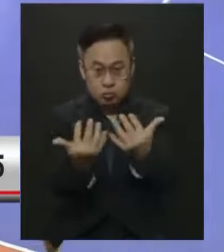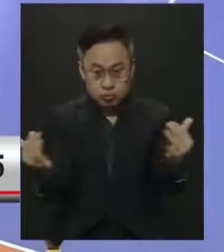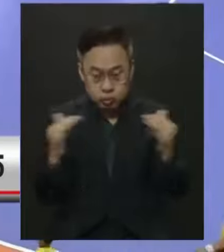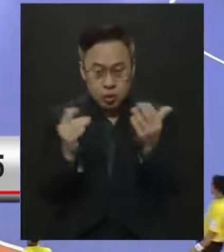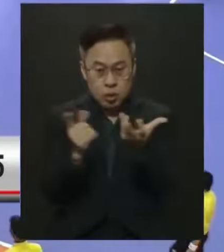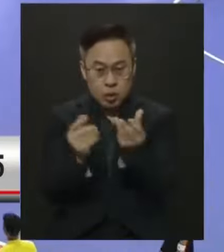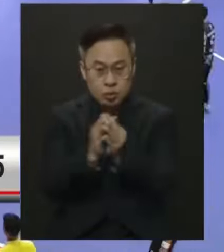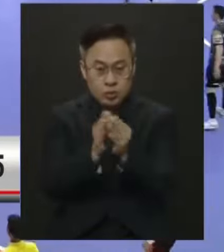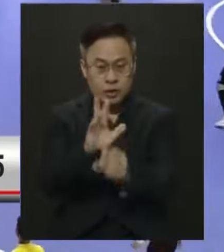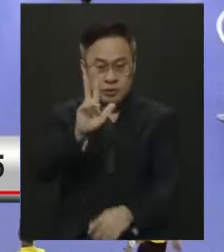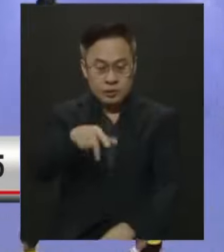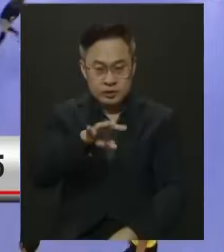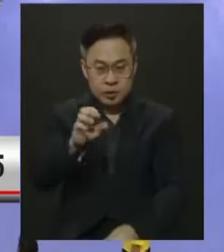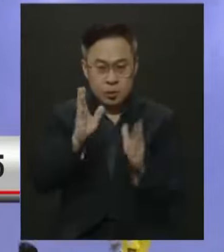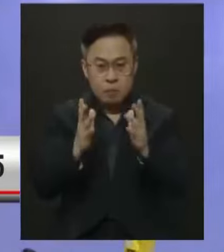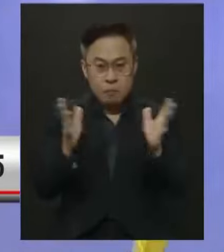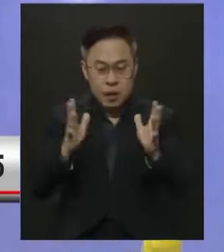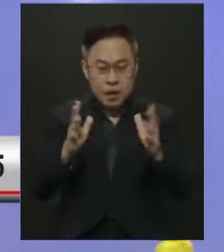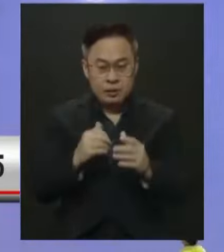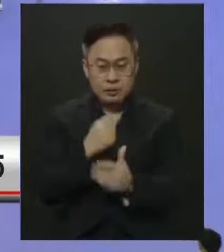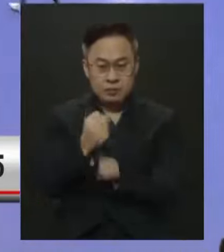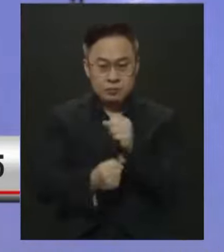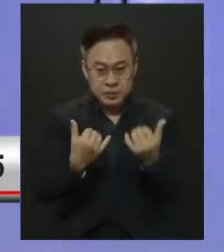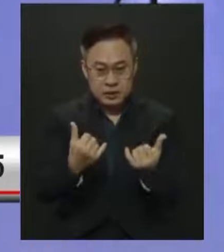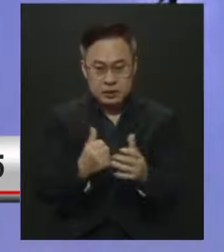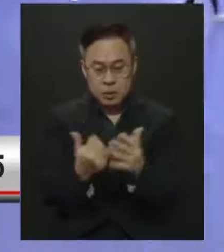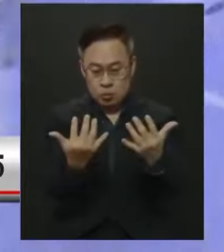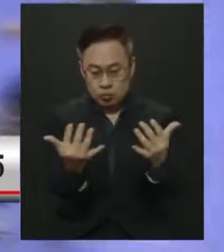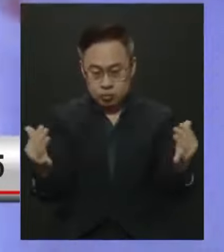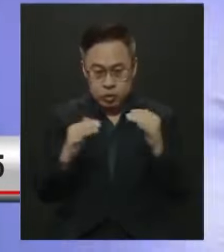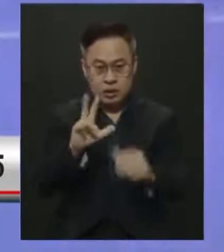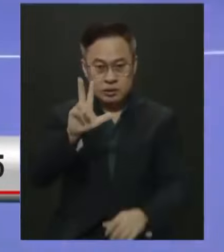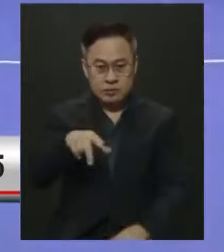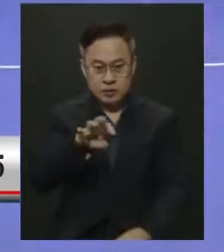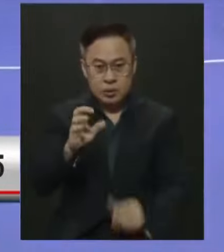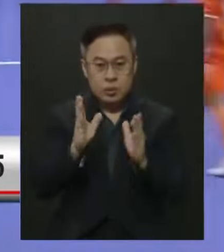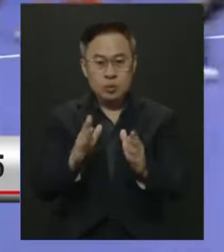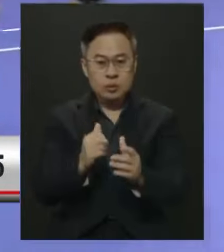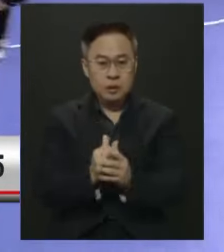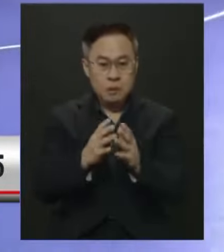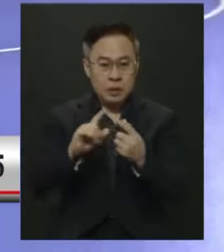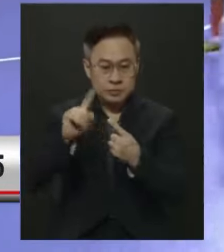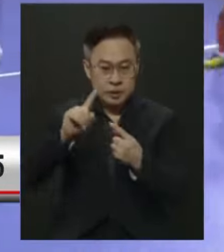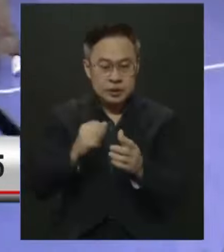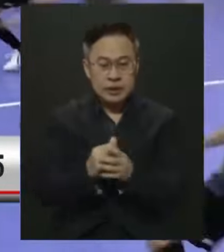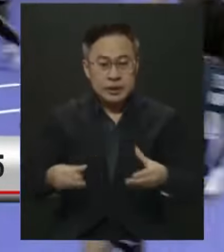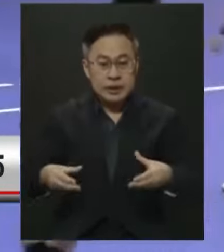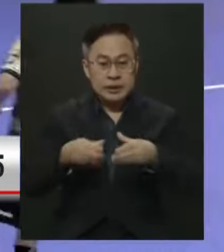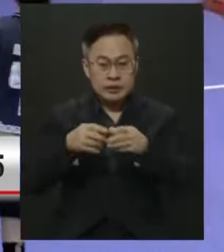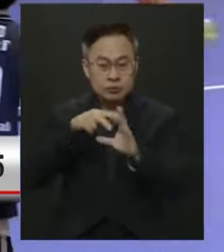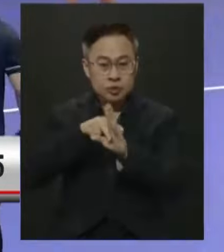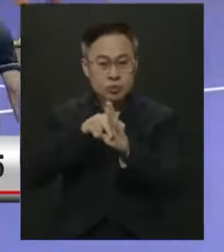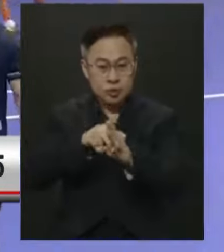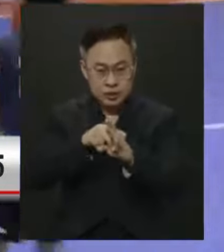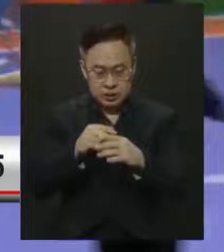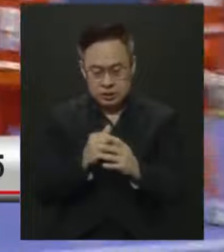ถิติแฟนบอลเข้าชมที่มากที่สุดในปีนี้อีกด้วยนะครับผลการแข่งขันครับเป็นทีมเยือนอย่างบูเวฟชลบุรีครับที่เอ